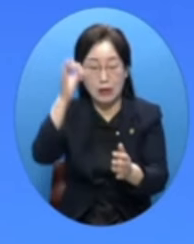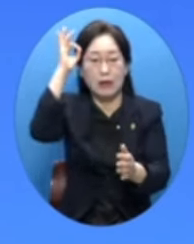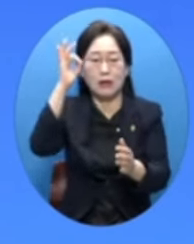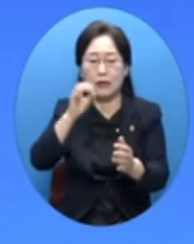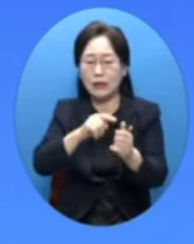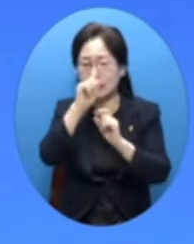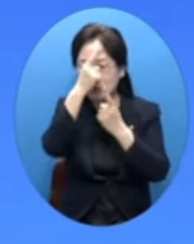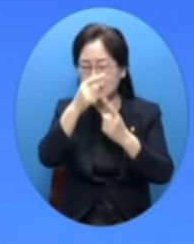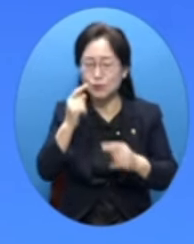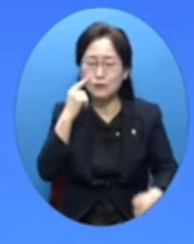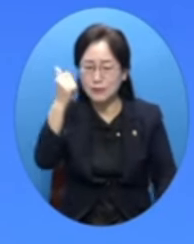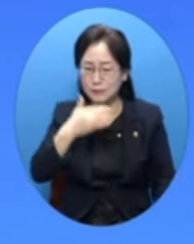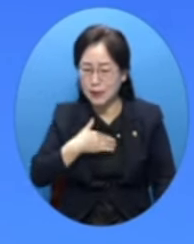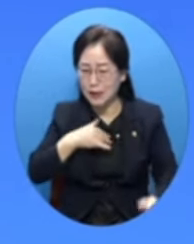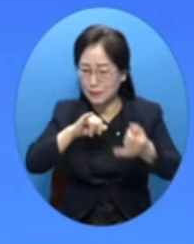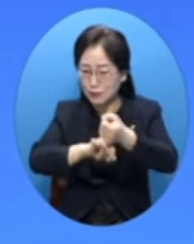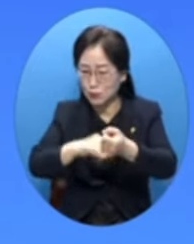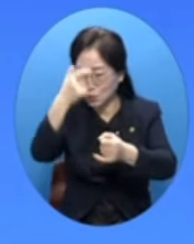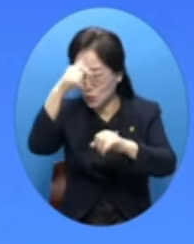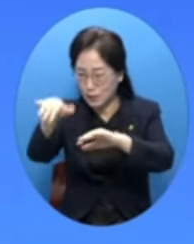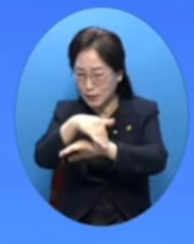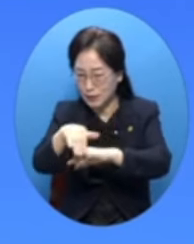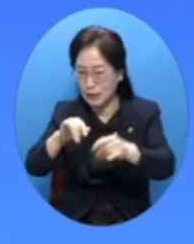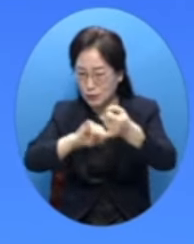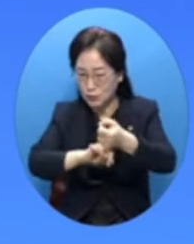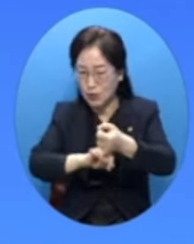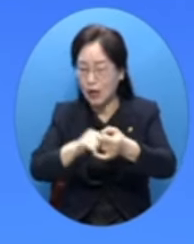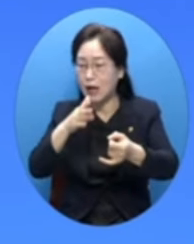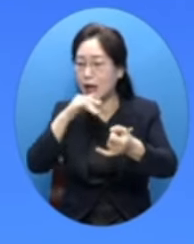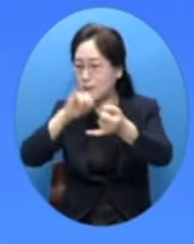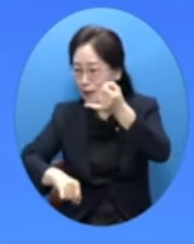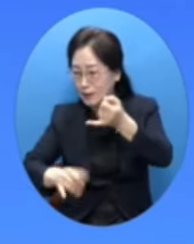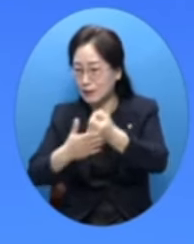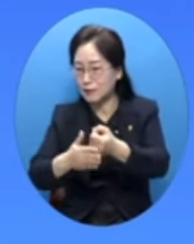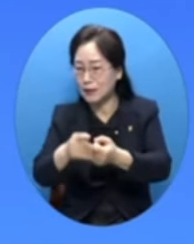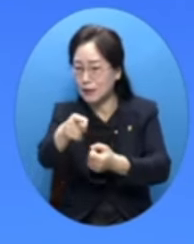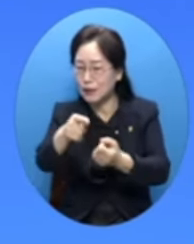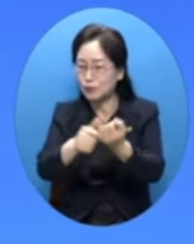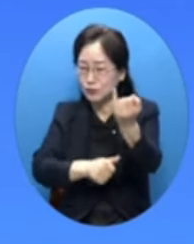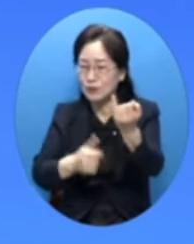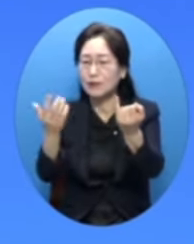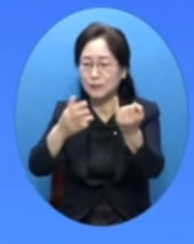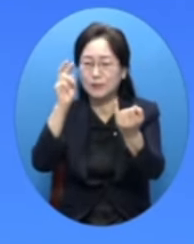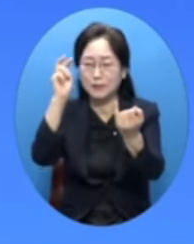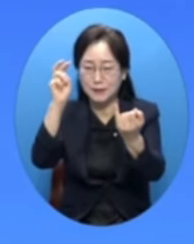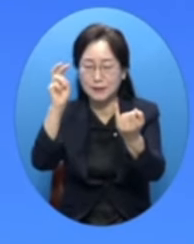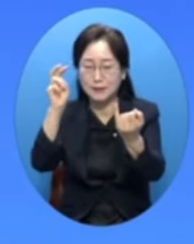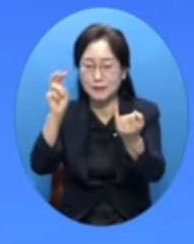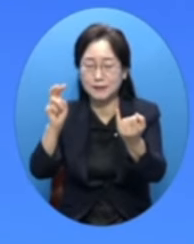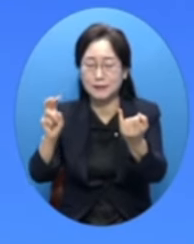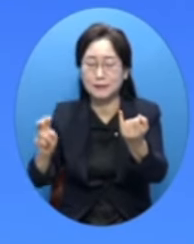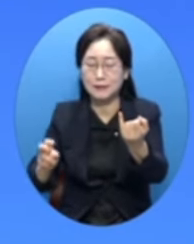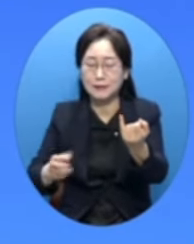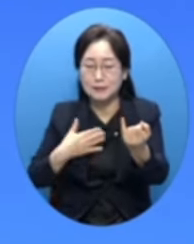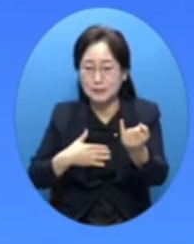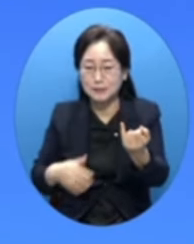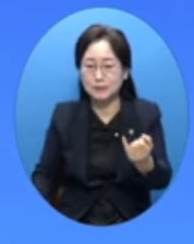기억이 났습니다. 앞으로 예수 믿겠다고 했는데 내가 예수 믿지 않아서 내 부인이 이렇게 아프게 됐구나. 그래서 이제